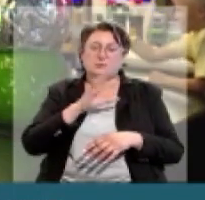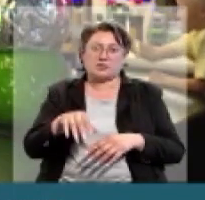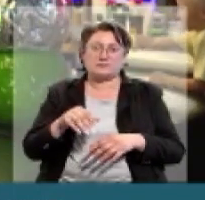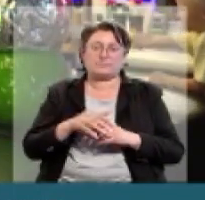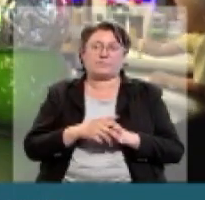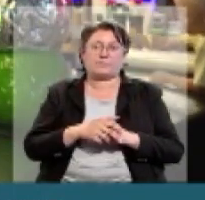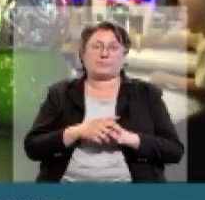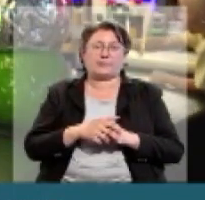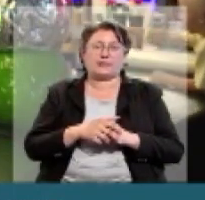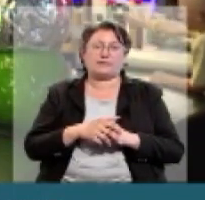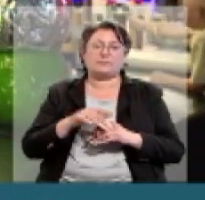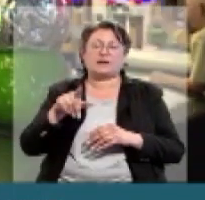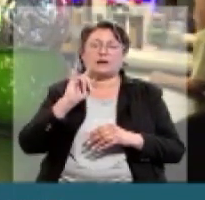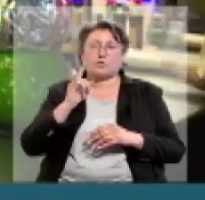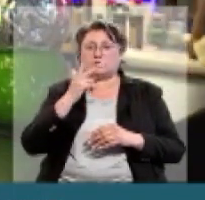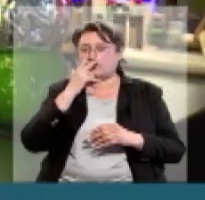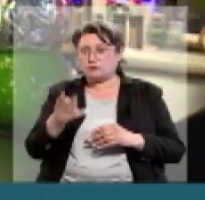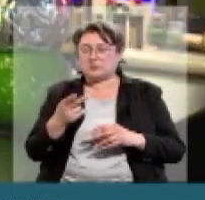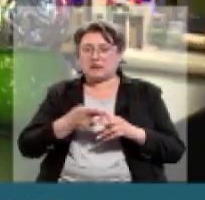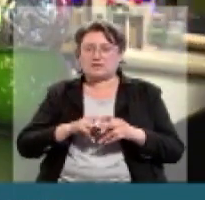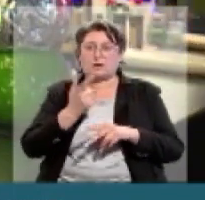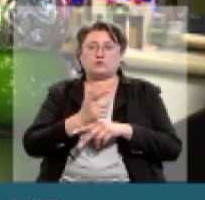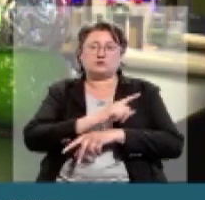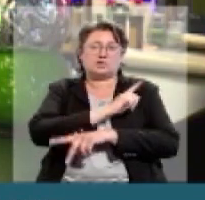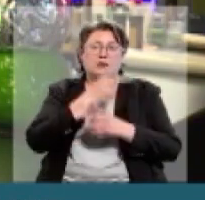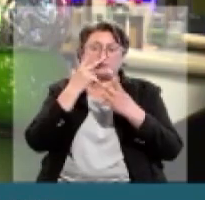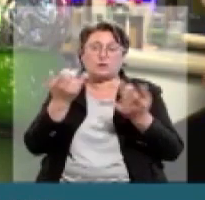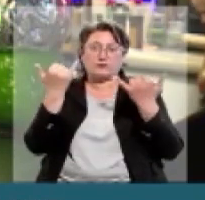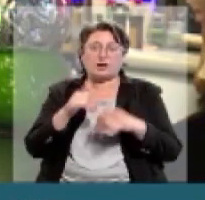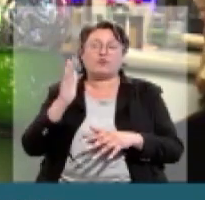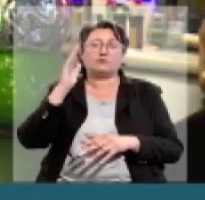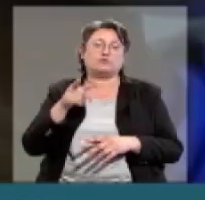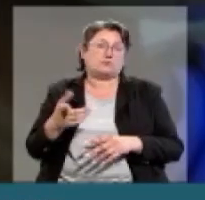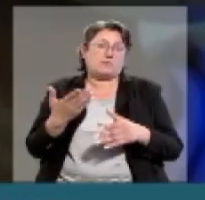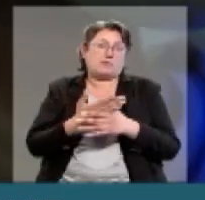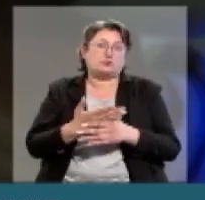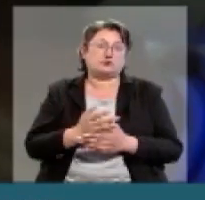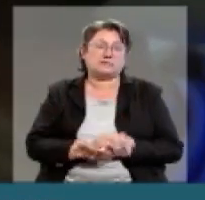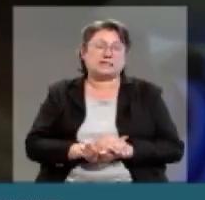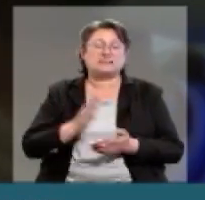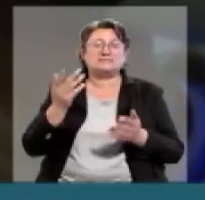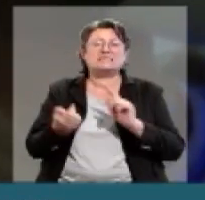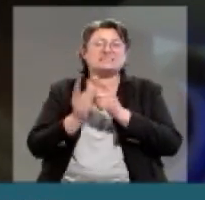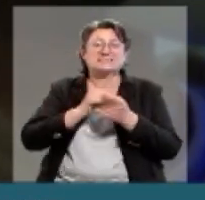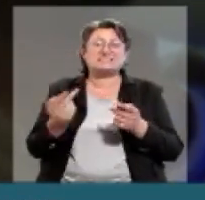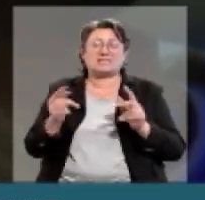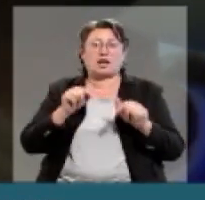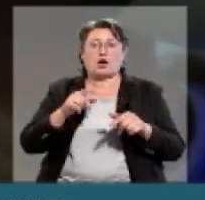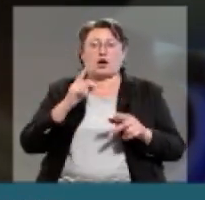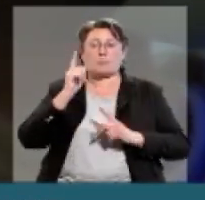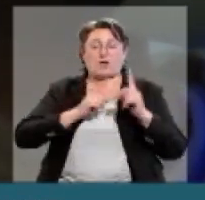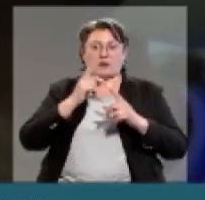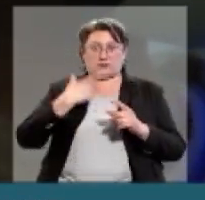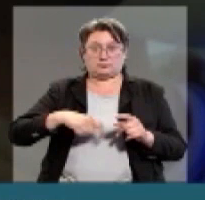тем самым ребенок, смотря на это, очень сильно удивляется, и в будущем это ему поможет. Стать космонавтом с помощью